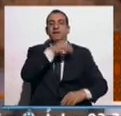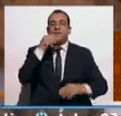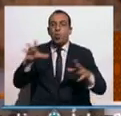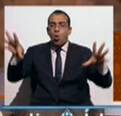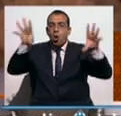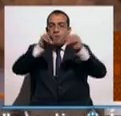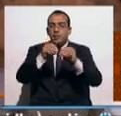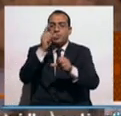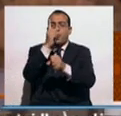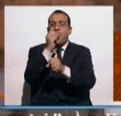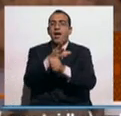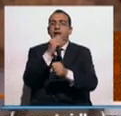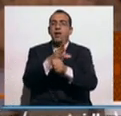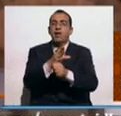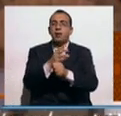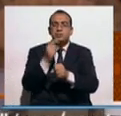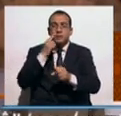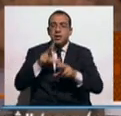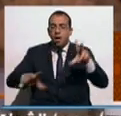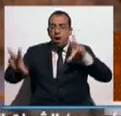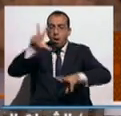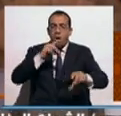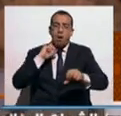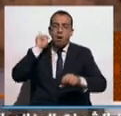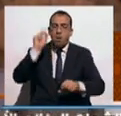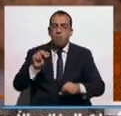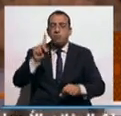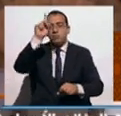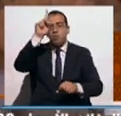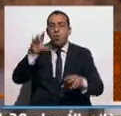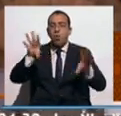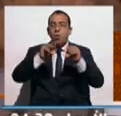جمعت حلالا فسيكون لك، وإن جمعت حراما فسيكون عليك.